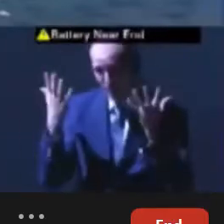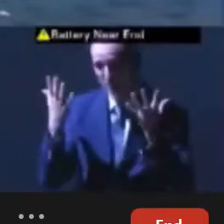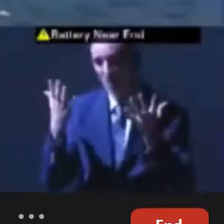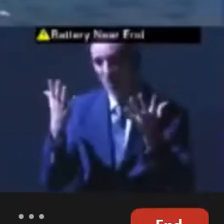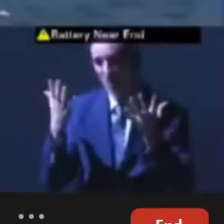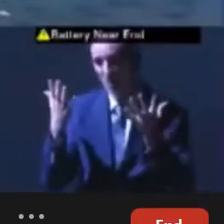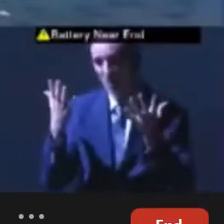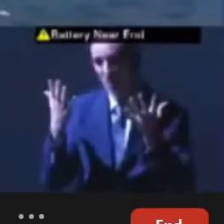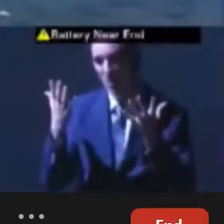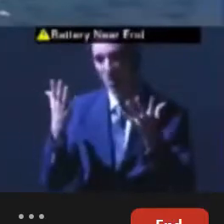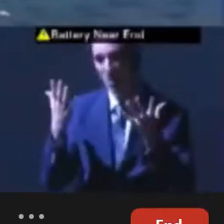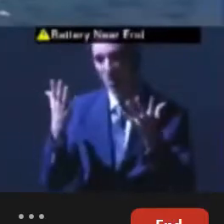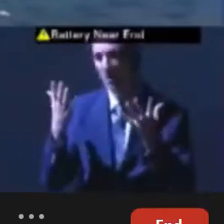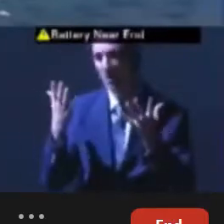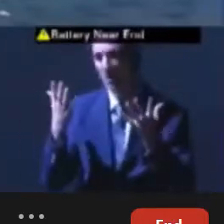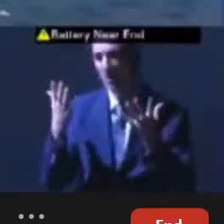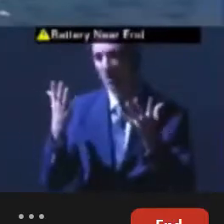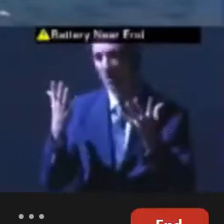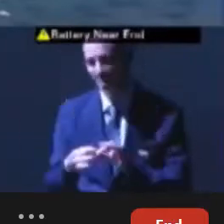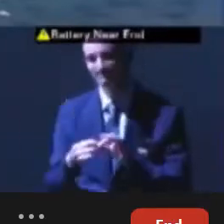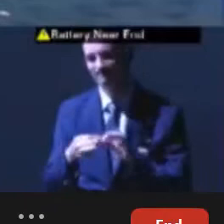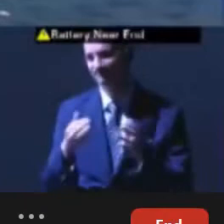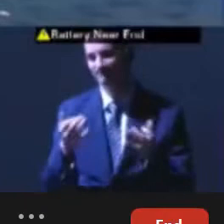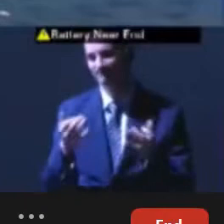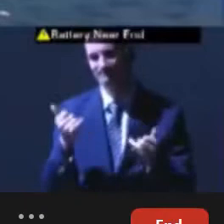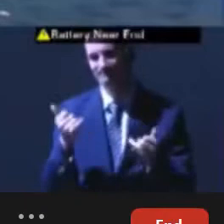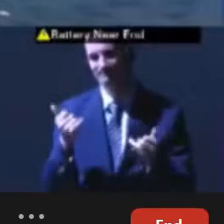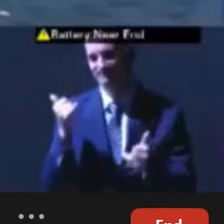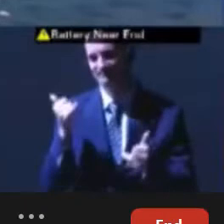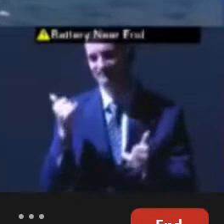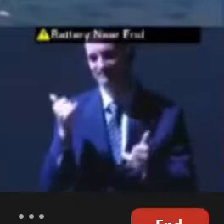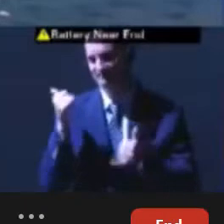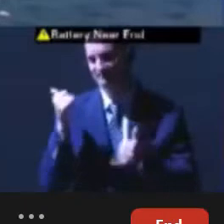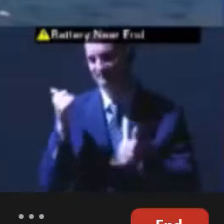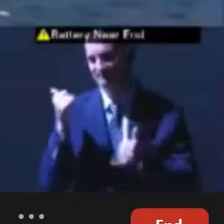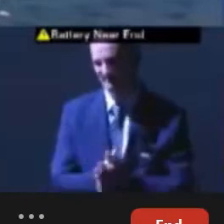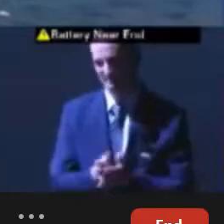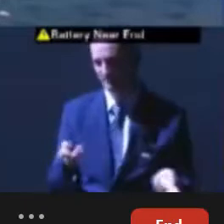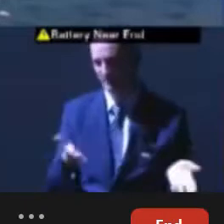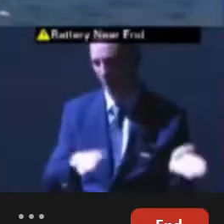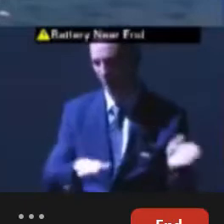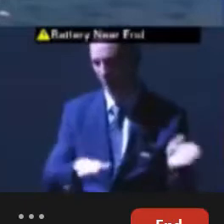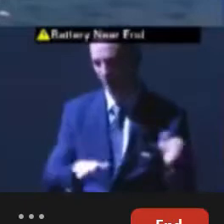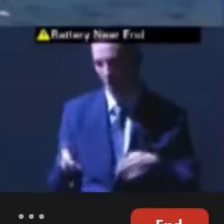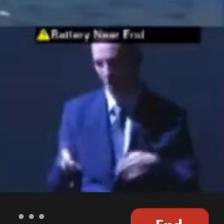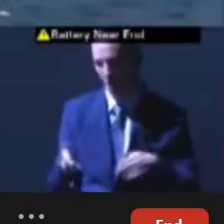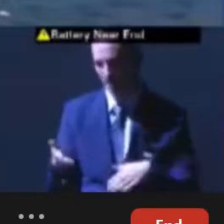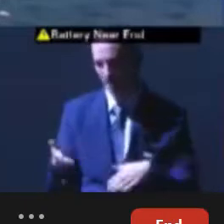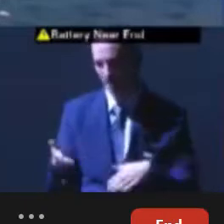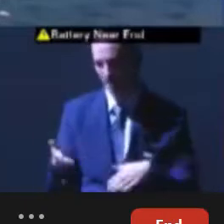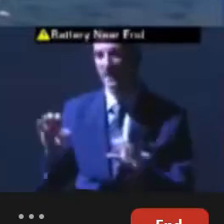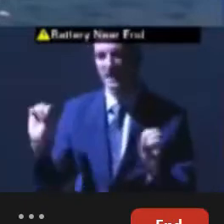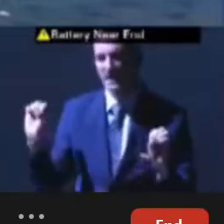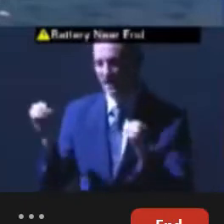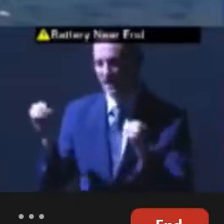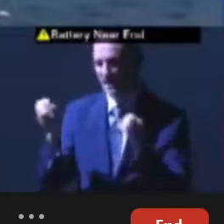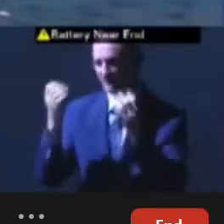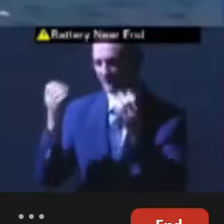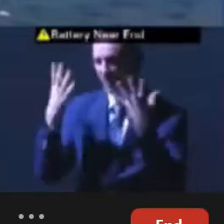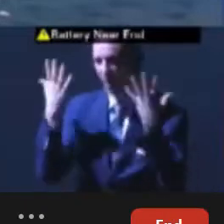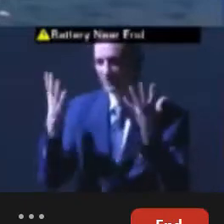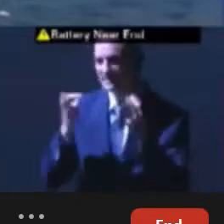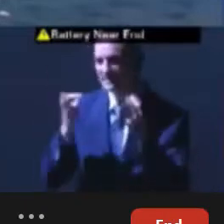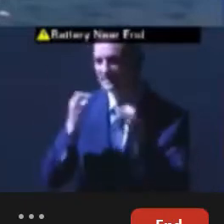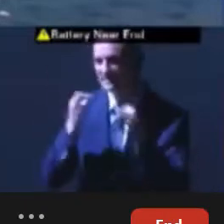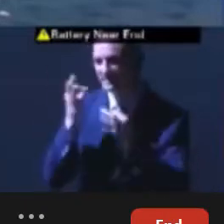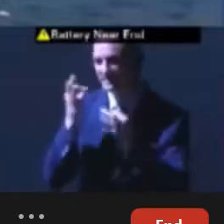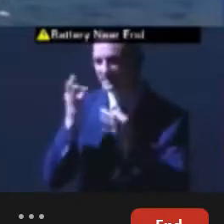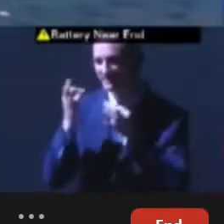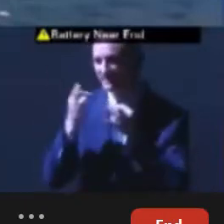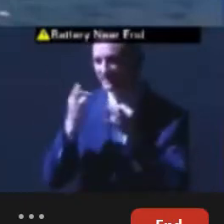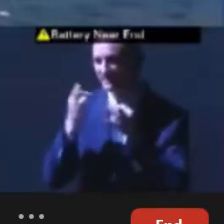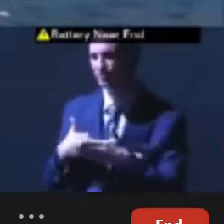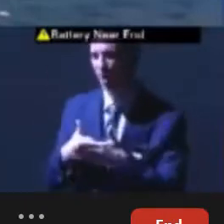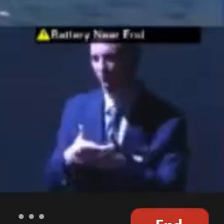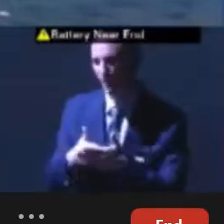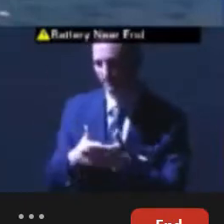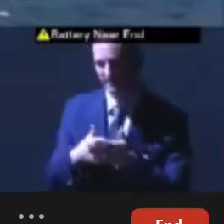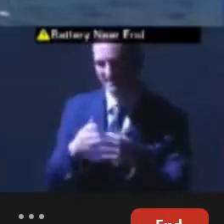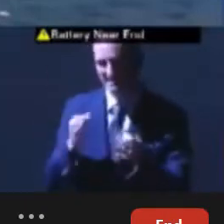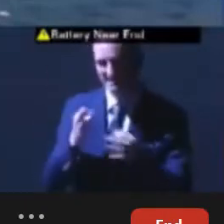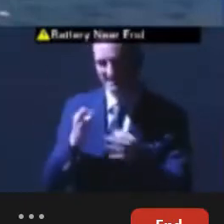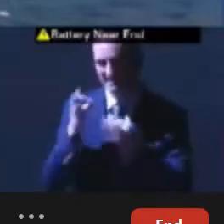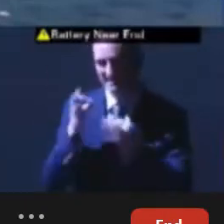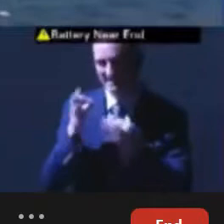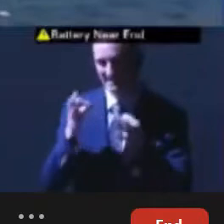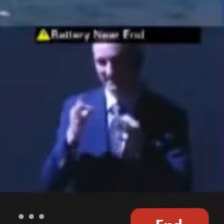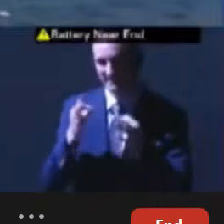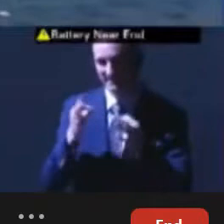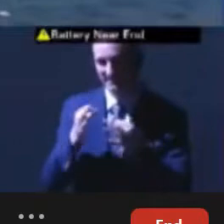gì. Đó là cái người cấp ở bên trên thì họ không thể sống theo cách mới được, mà bên dưới thì họ